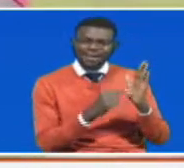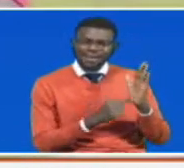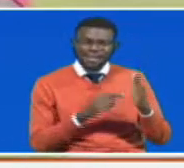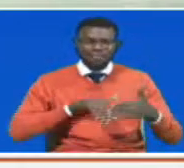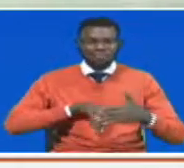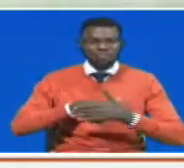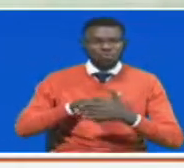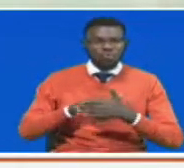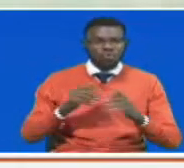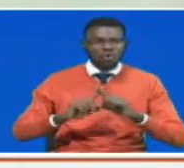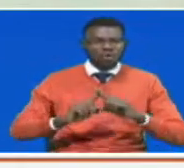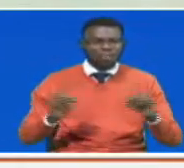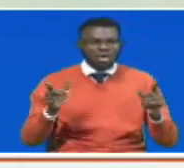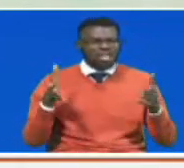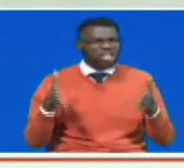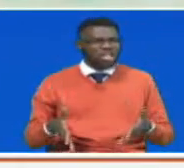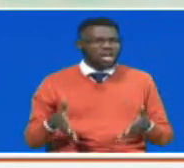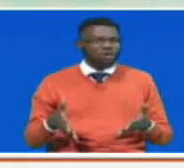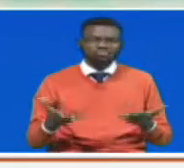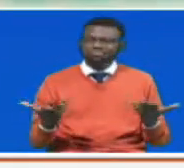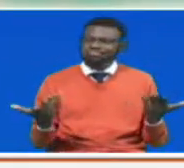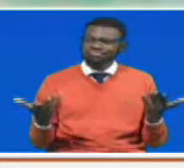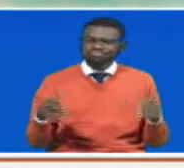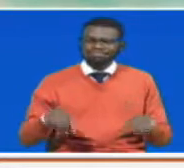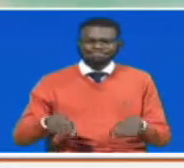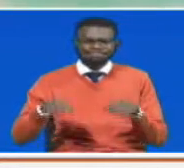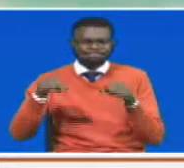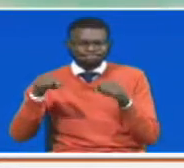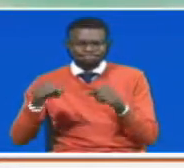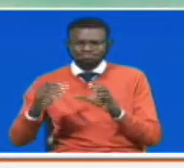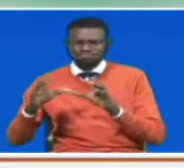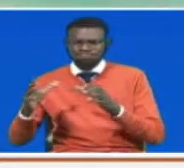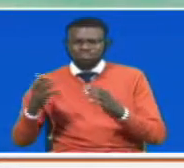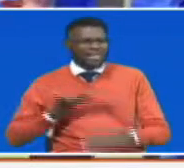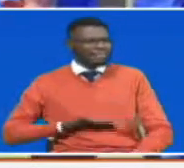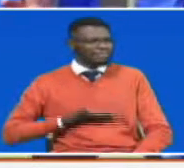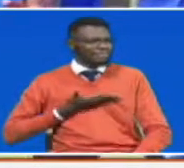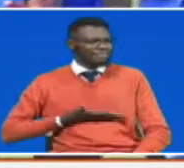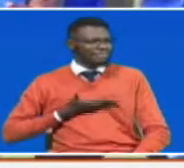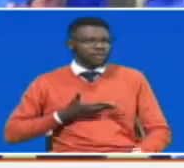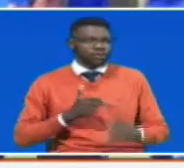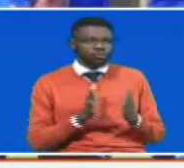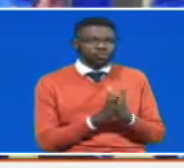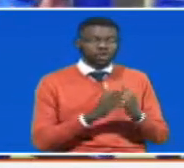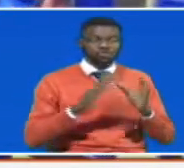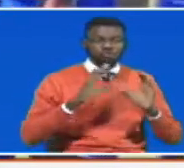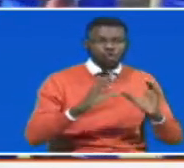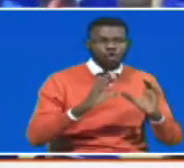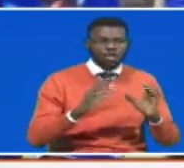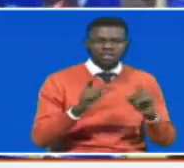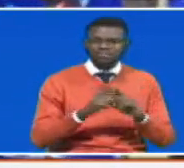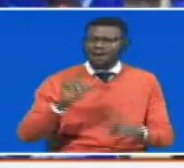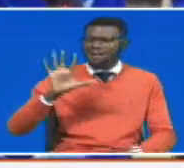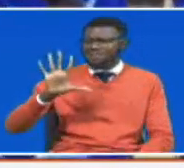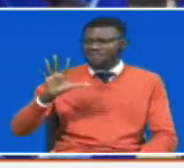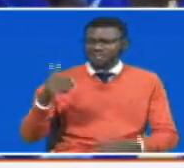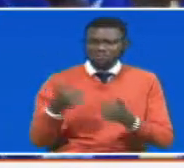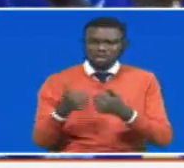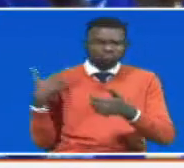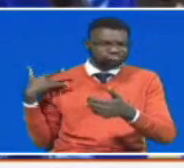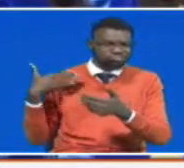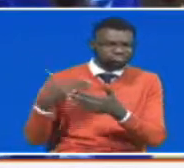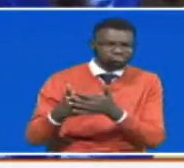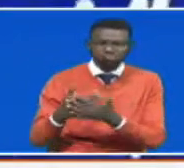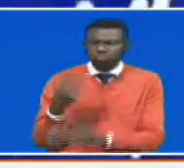taifa, lakini inaonekana wasimamizi walikuwa wamechoshwa na matokeo ya timu. Katika michuano 5 wamepoteza mechi